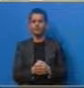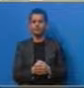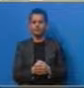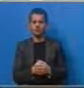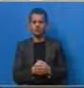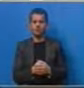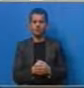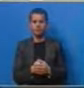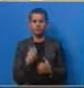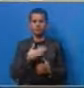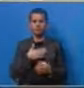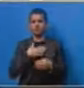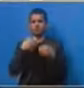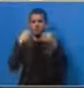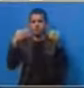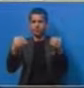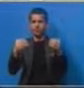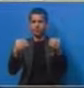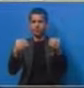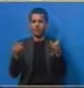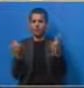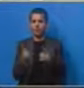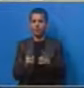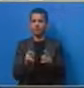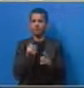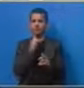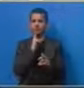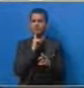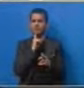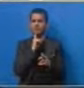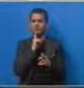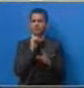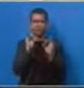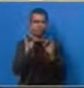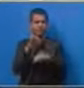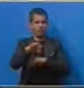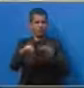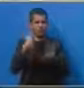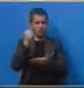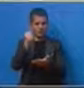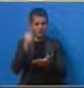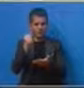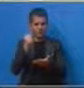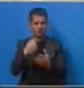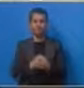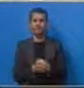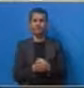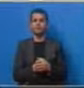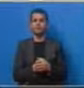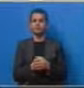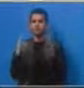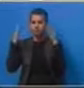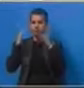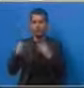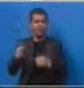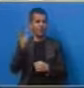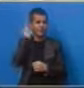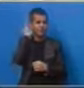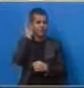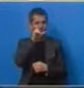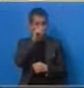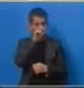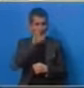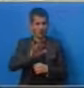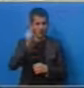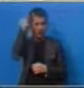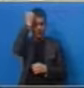Unë do të flas pak për sektorin e sigurisë apo për projekt buxhetin për sektorin e sigurisë, i fokusuar në Ministrinë e Punëve të Brendshme, në Policinë